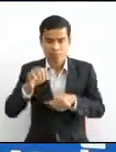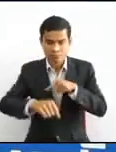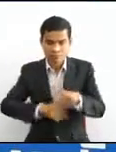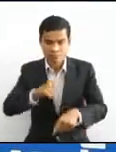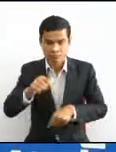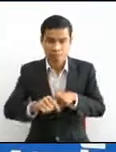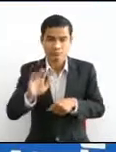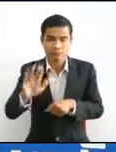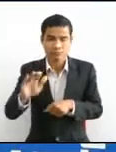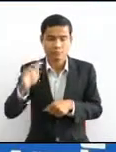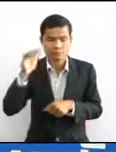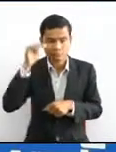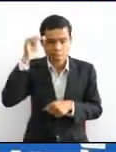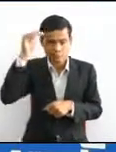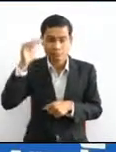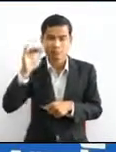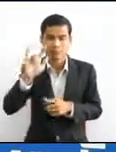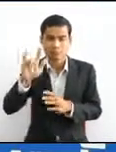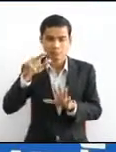con bòn tòng